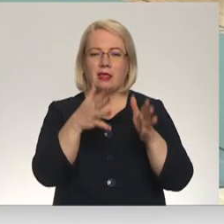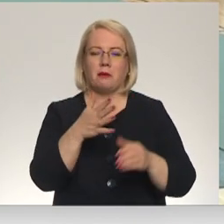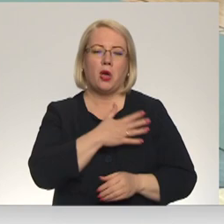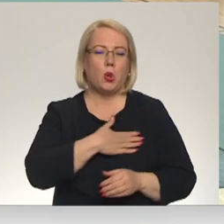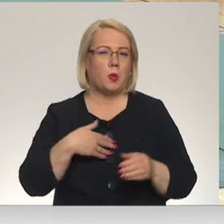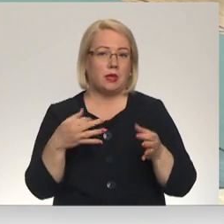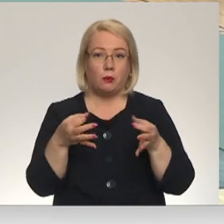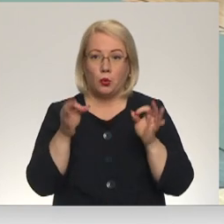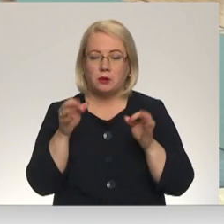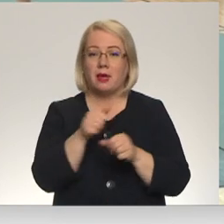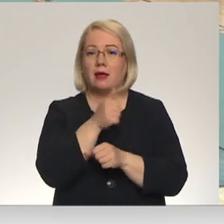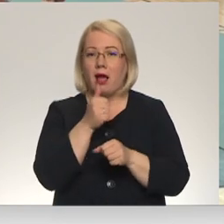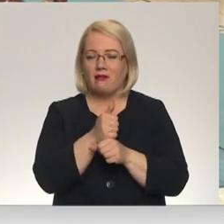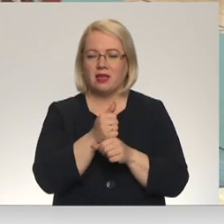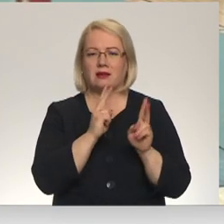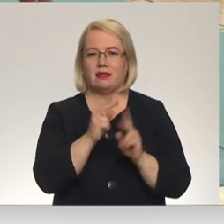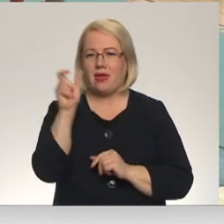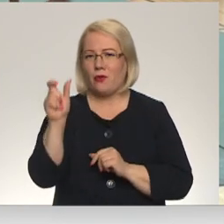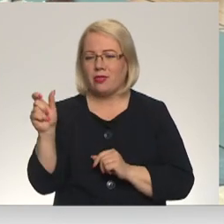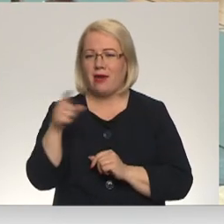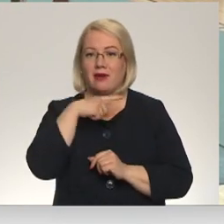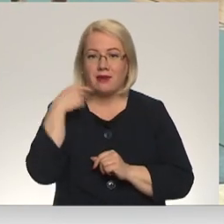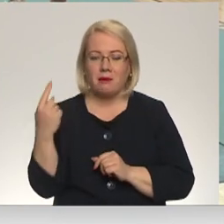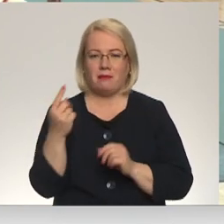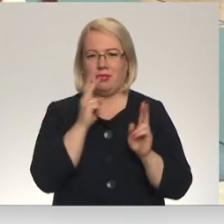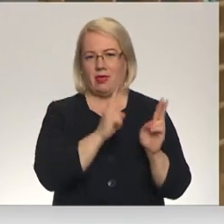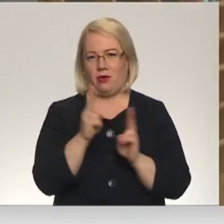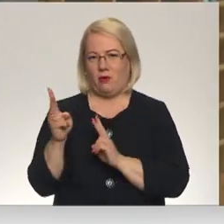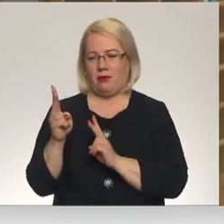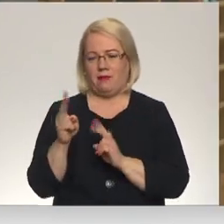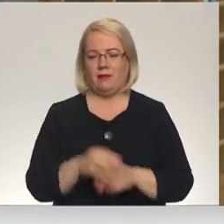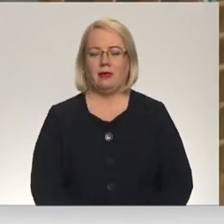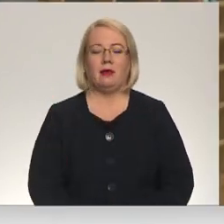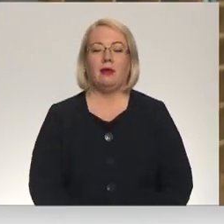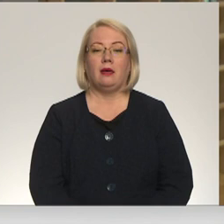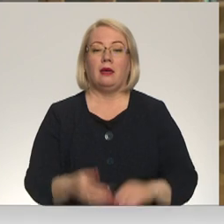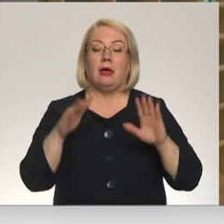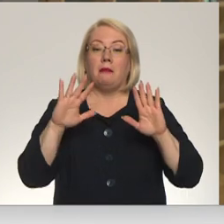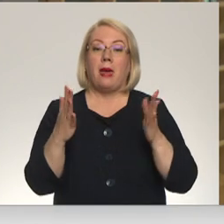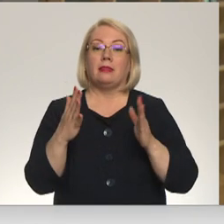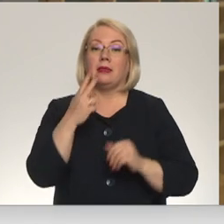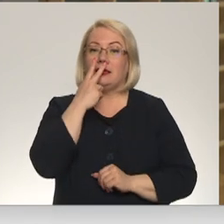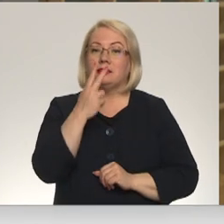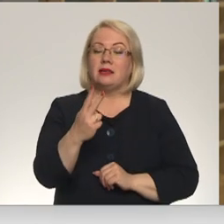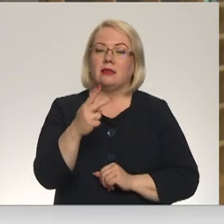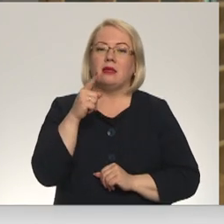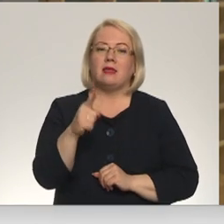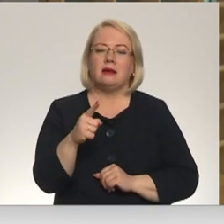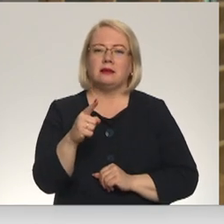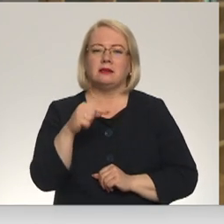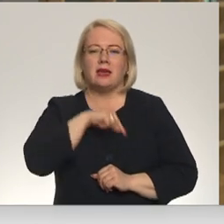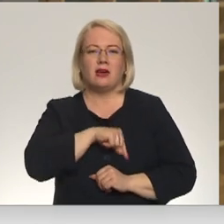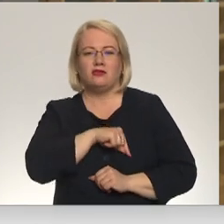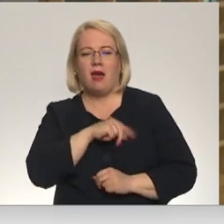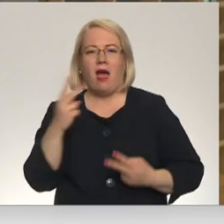esot, ka dejotāji ir un grib dejot. Bet izskatās, ka tas azarts spēks un enerģija un